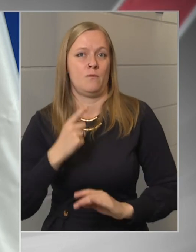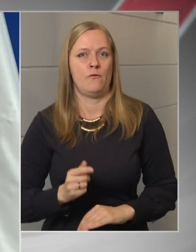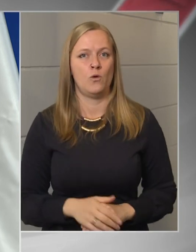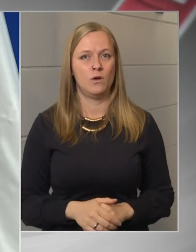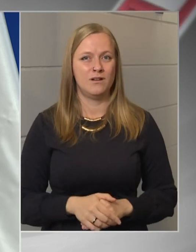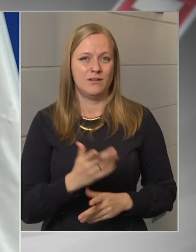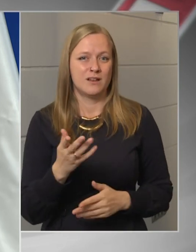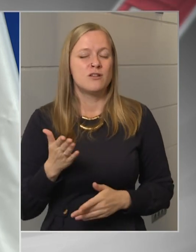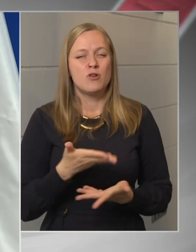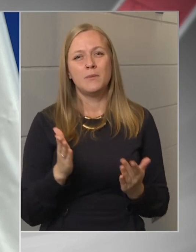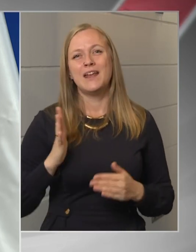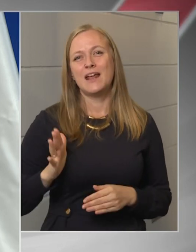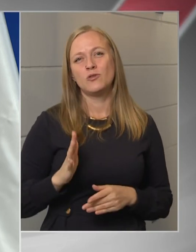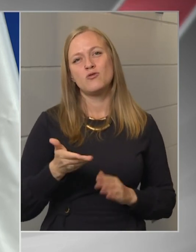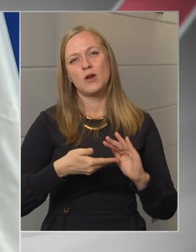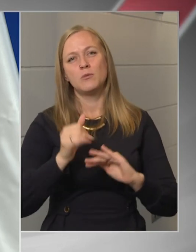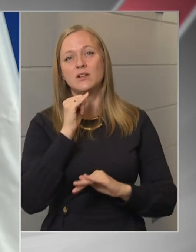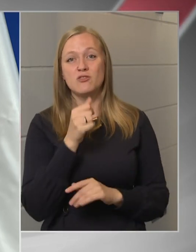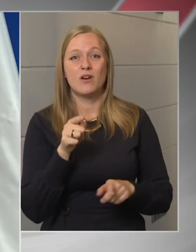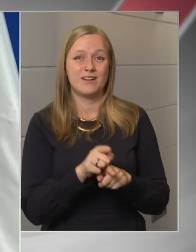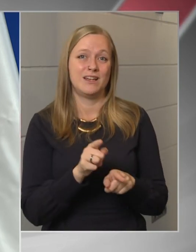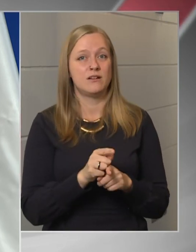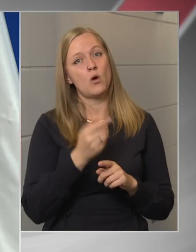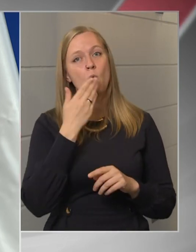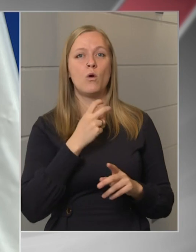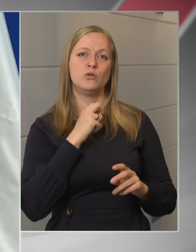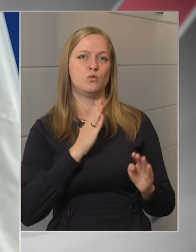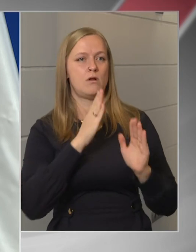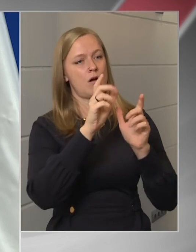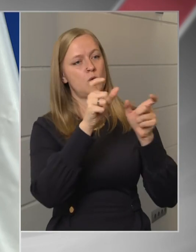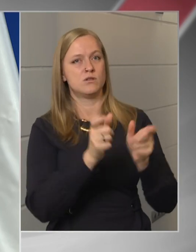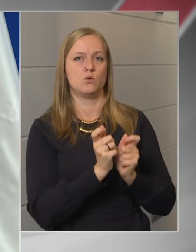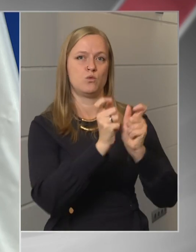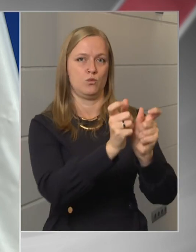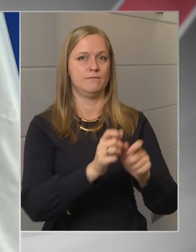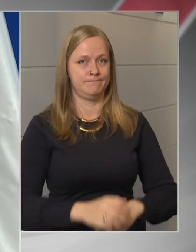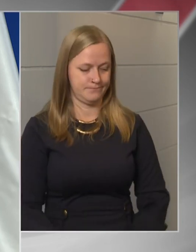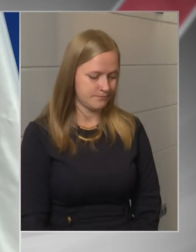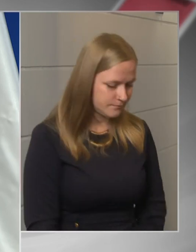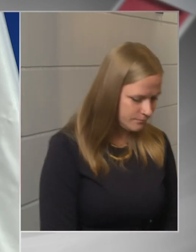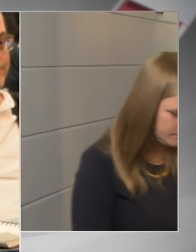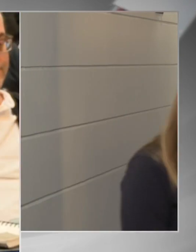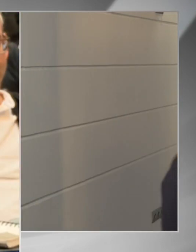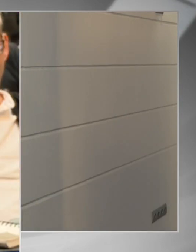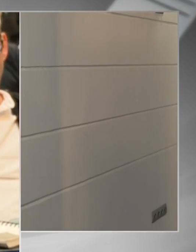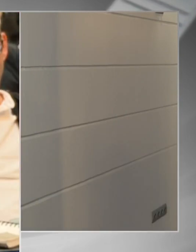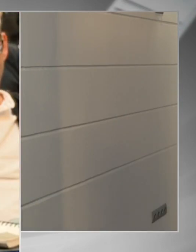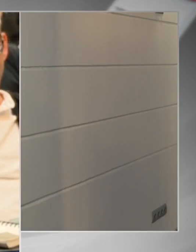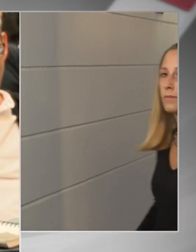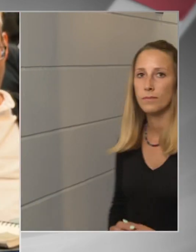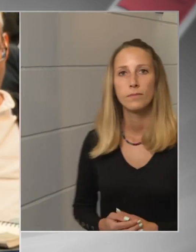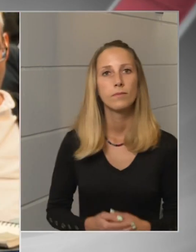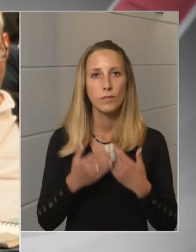erkölcsi alapjuk nincs ebben, azért megszólani se, akik hornyul a szobrához járnak koszorúzni. Köszönöm. Hogyan áll a Liszt-Ferenc